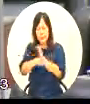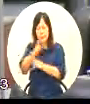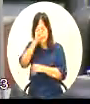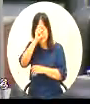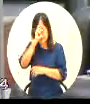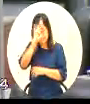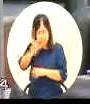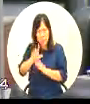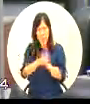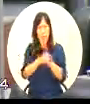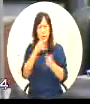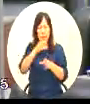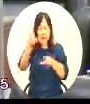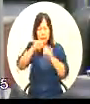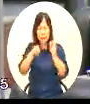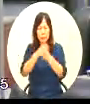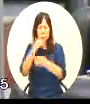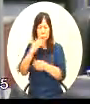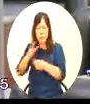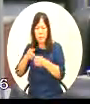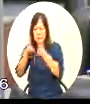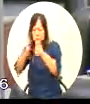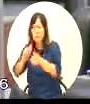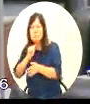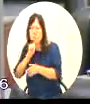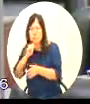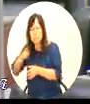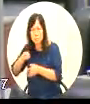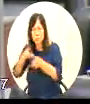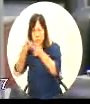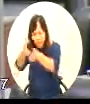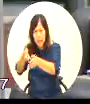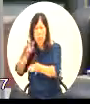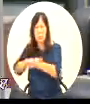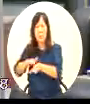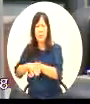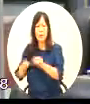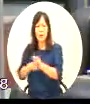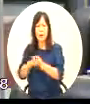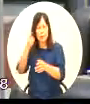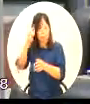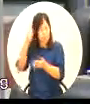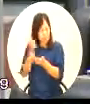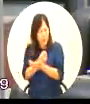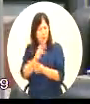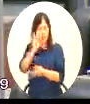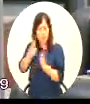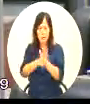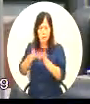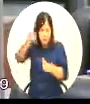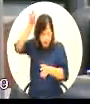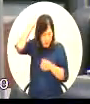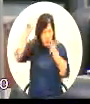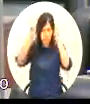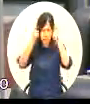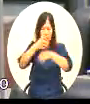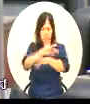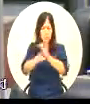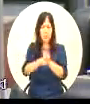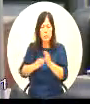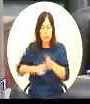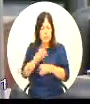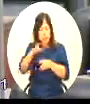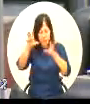在资源贫瘠的地区。那我也很遗憾的说，真的我们过去的高雄县资源比较贫